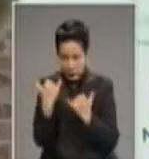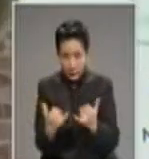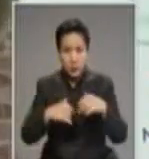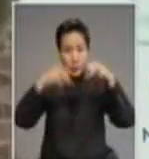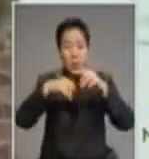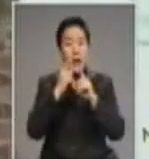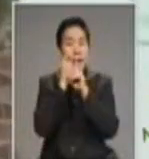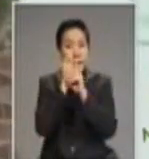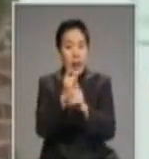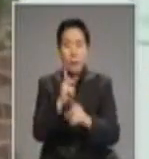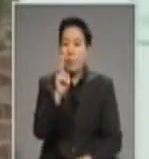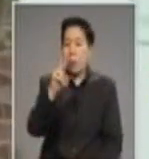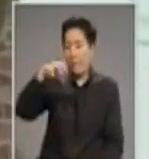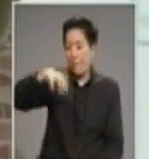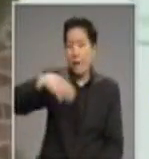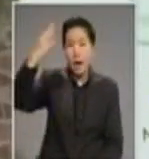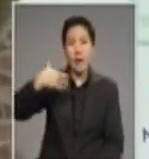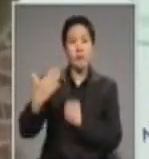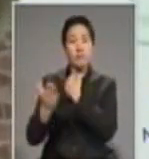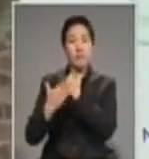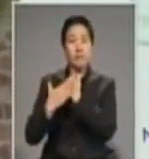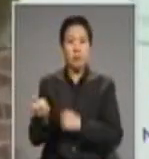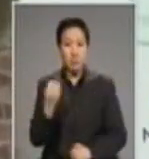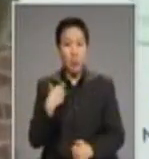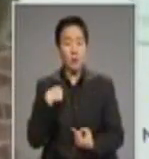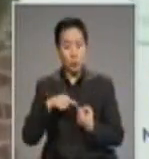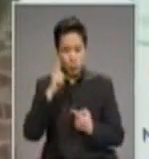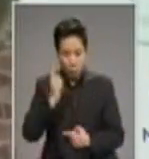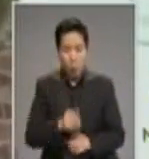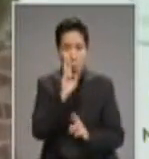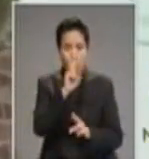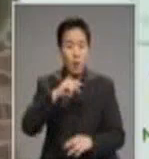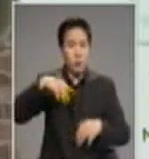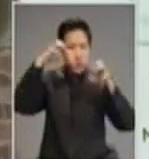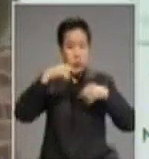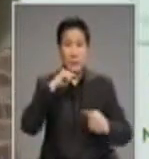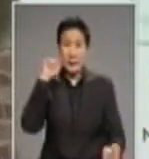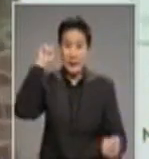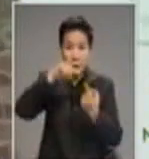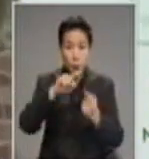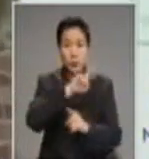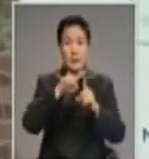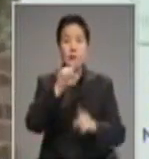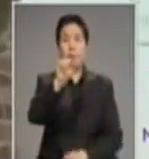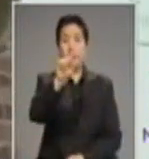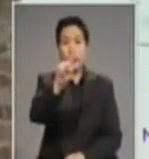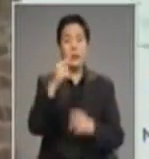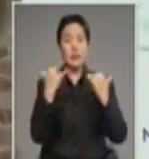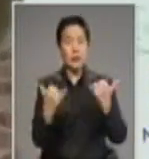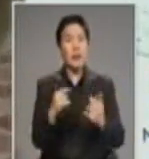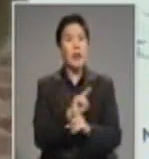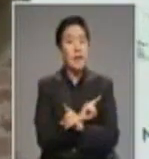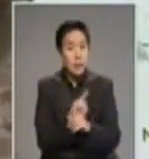ไปตามประกาศของกรมอุตุนิยมวิทยาที่ได้ประกาศก่อนหน้านี้ว่าให้เฝ้าระวังลมมรสุมไปจนถึงวันที่ 21มกราคมครับแต่ถึง